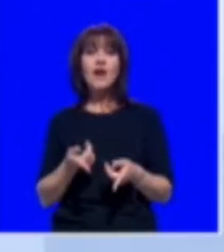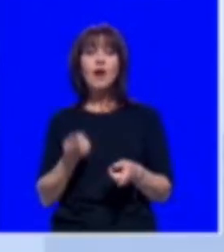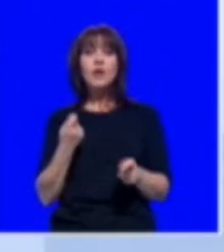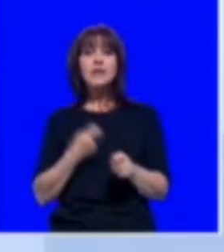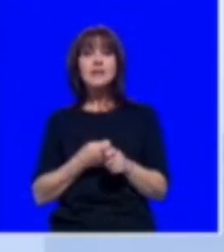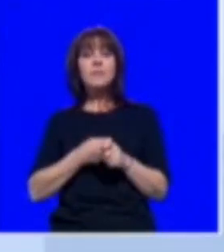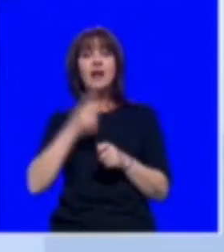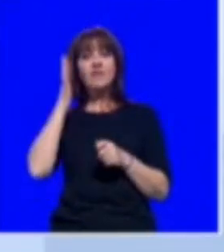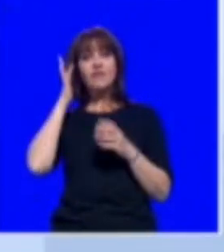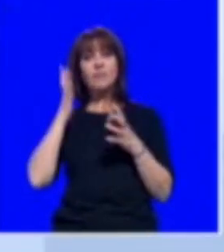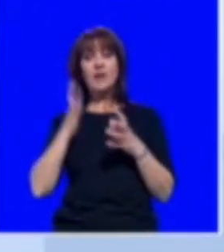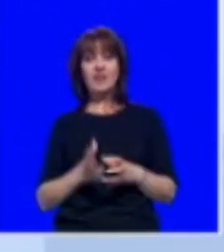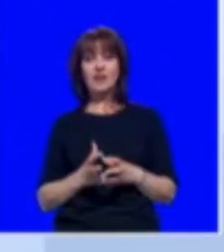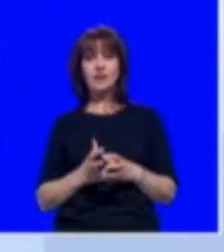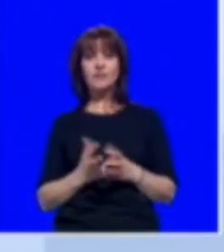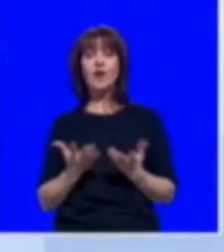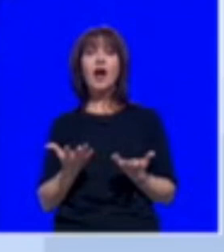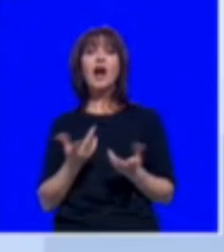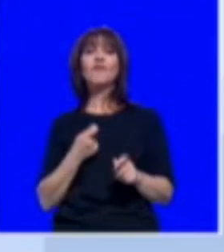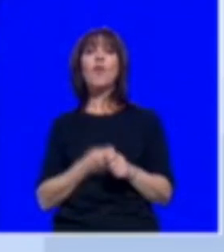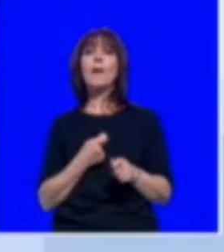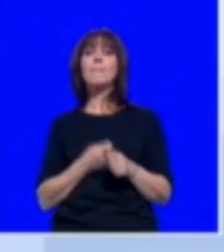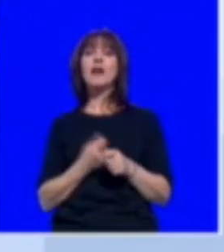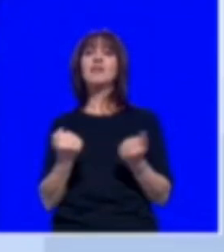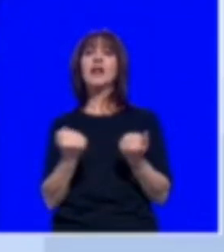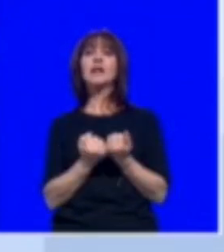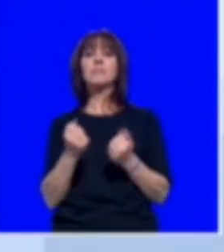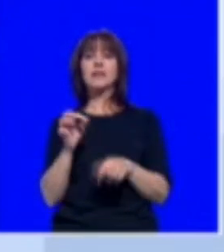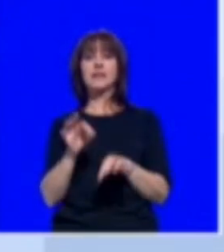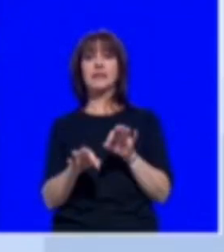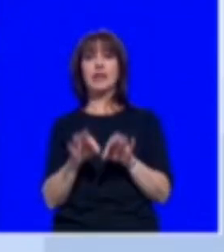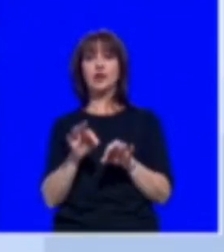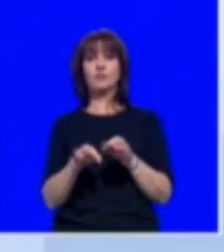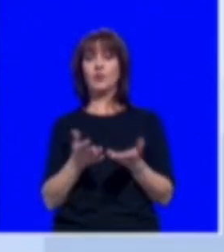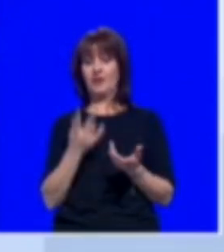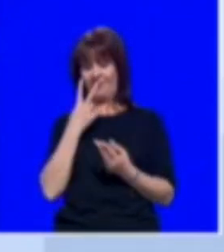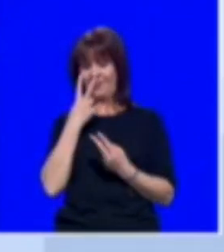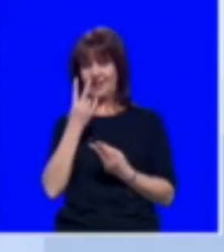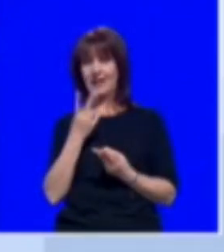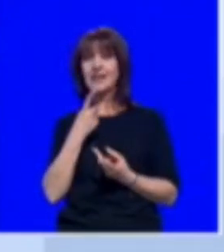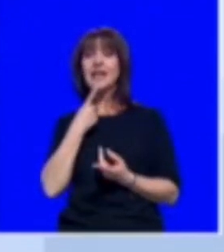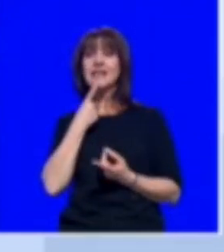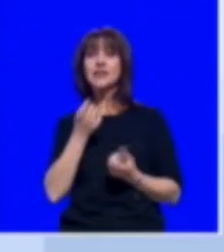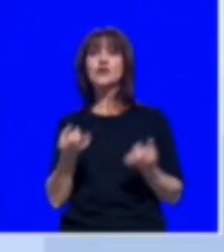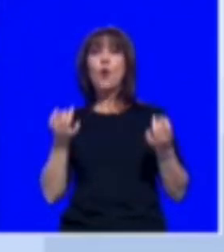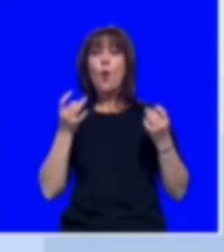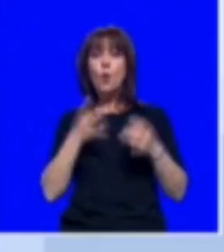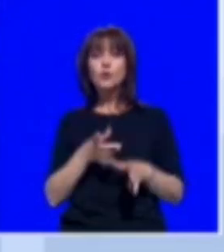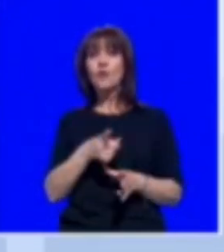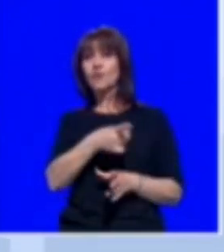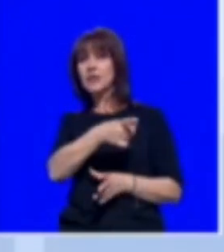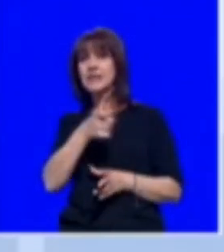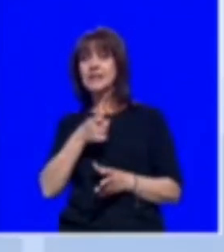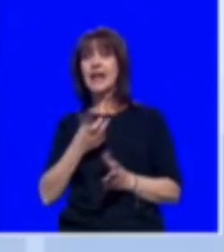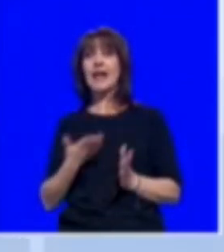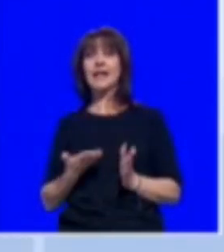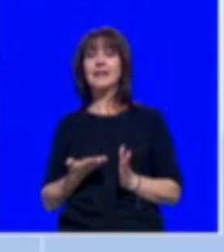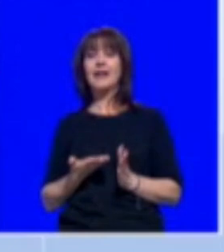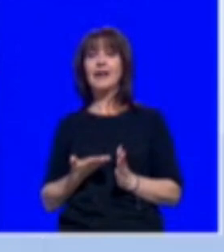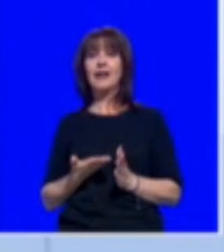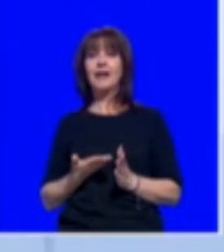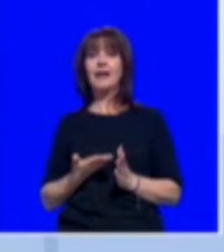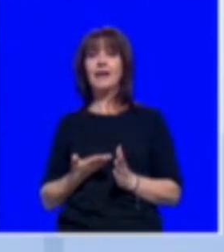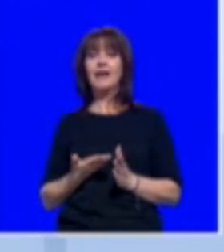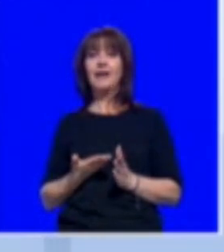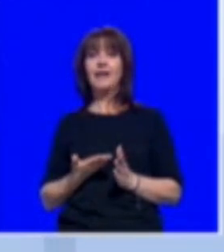в момента. Вие нали видяхте обаче какво те направиха на местните избори? Да. Защо отново стреляте по тях? Те застанаха зад вас. Не стрелям по